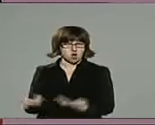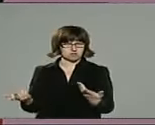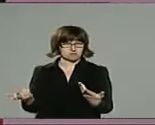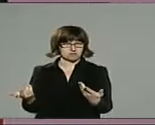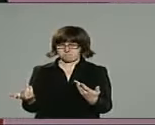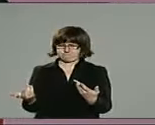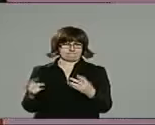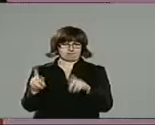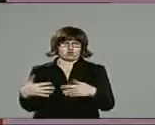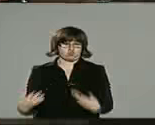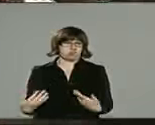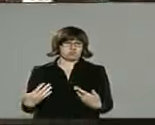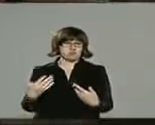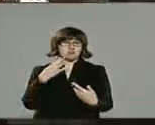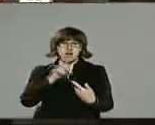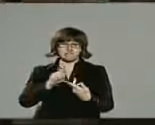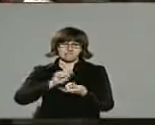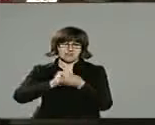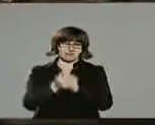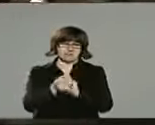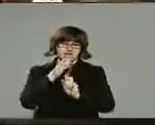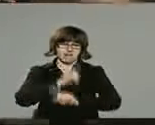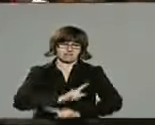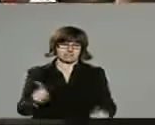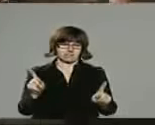Genossen. Das muss so bleiben, da darf sich nichts dran ändern.